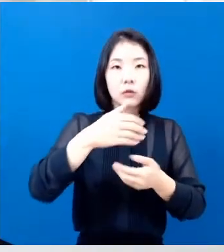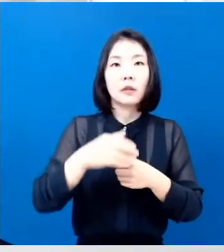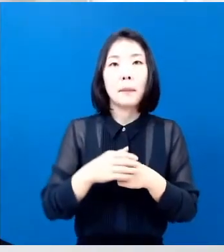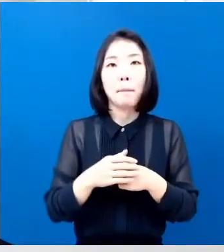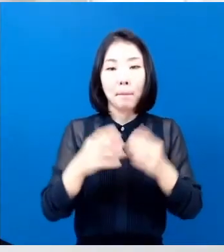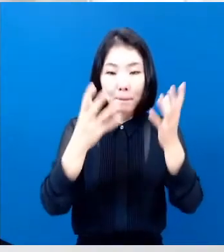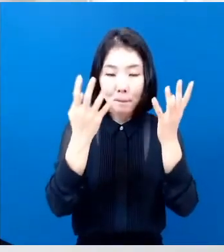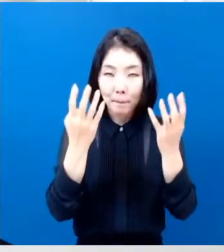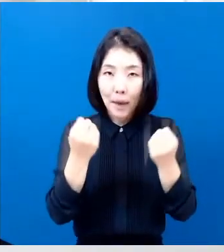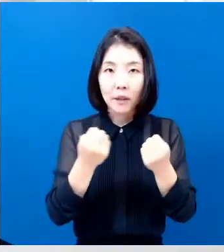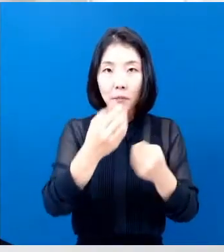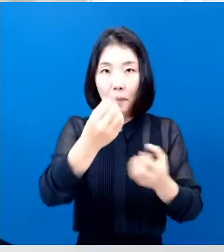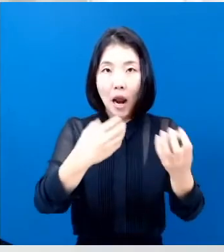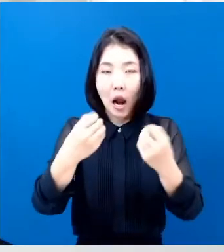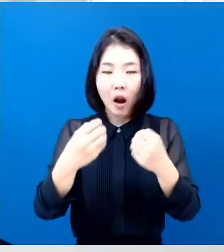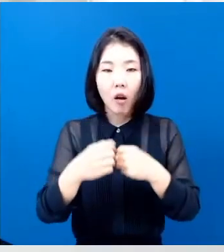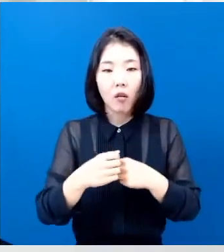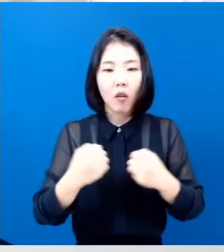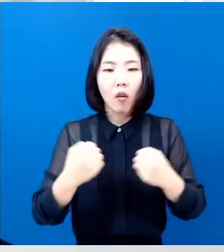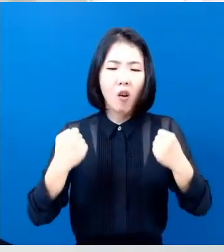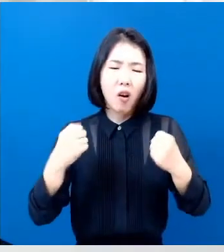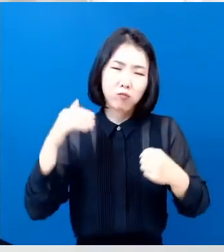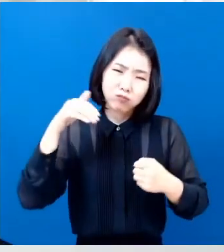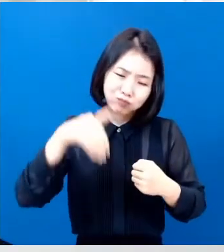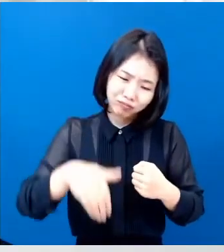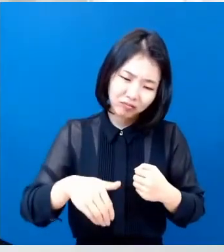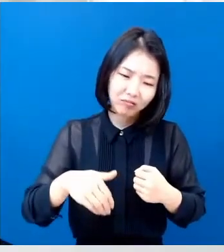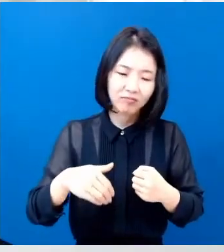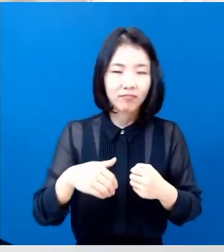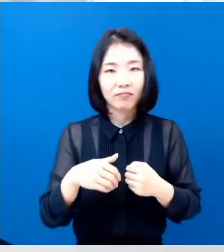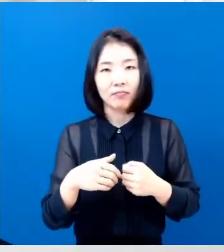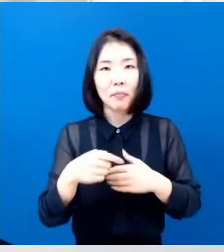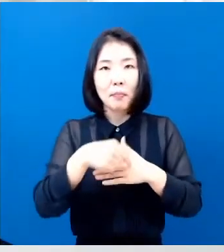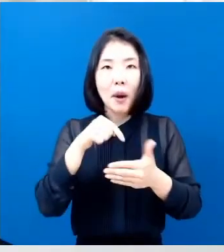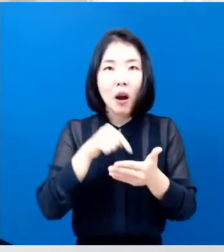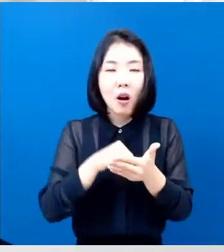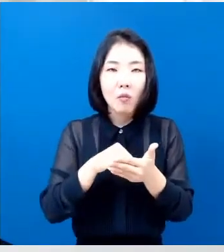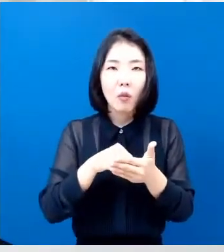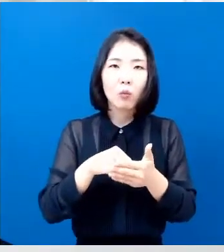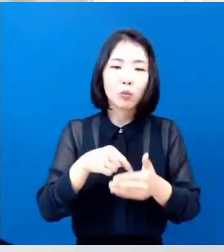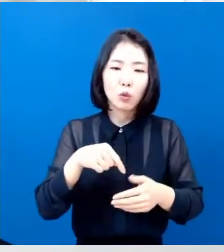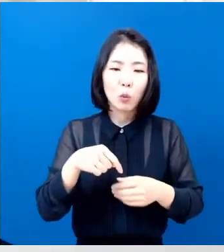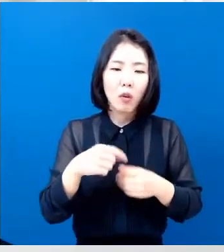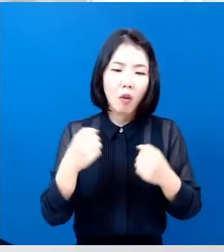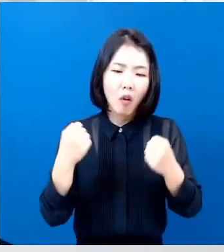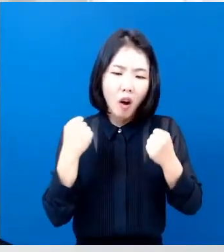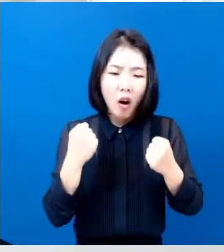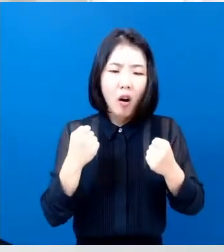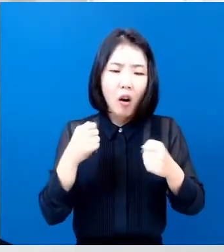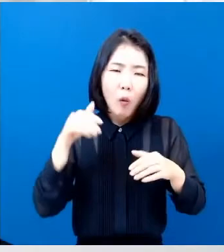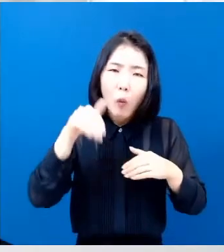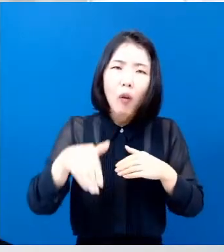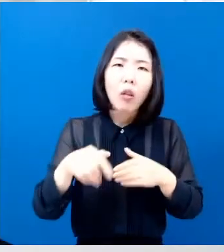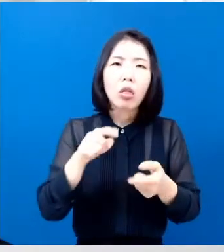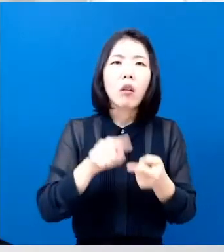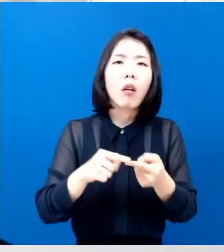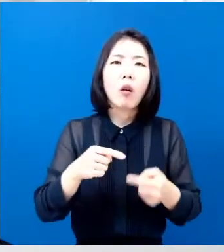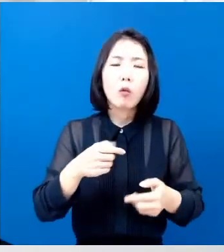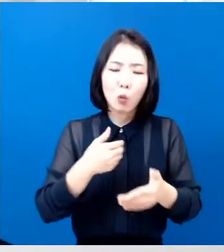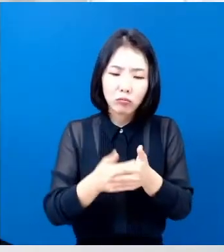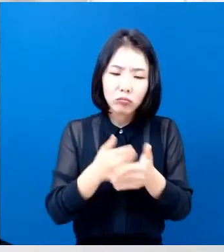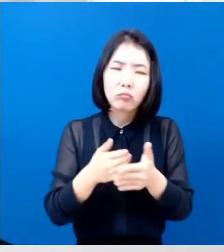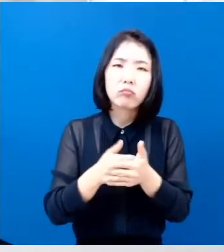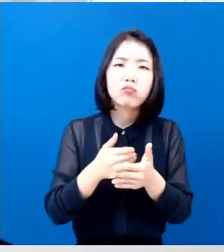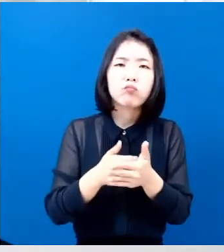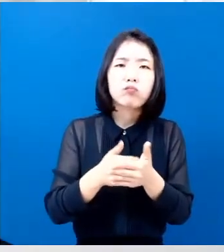건강에 대한 자신감이 많이 떨어져 있었으며 심리적으로는 건강에 대한 불안감을 가지고 있는 것으로 확인되었습니다